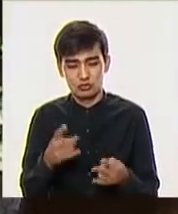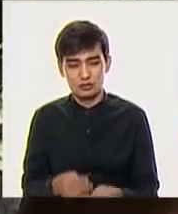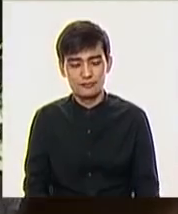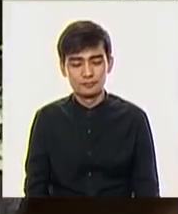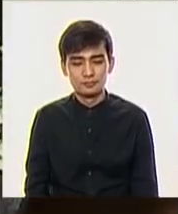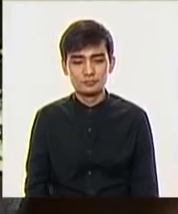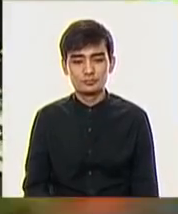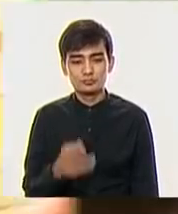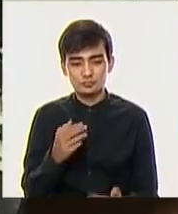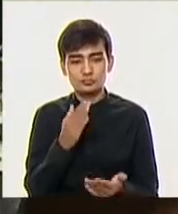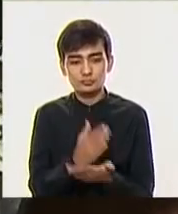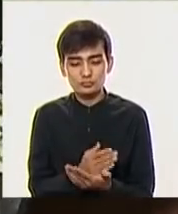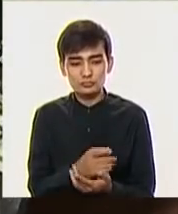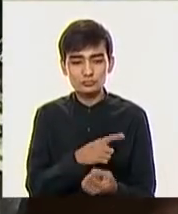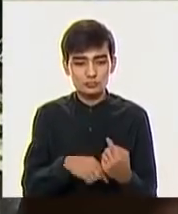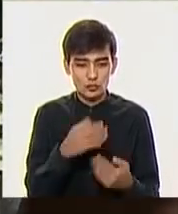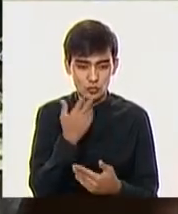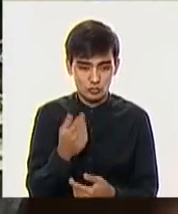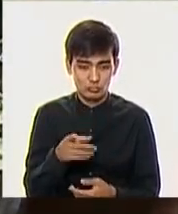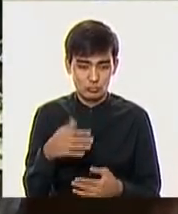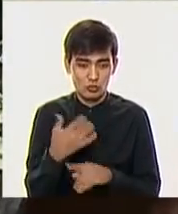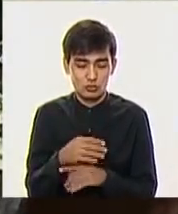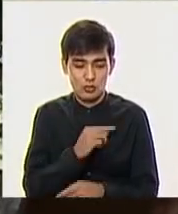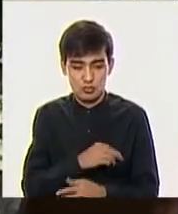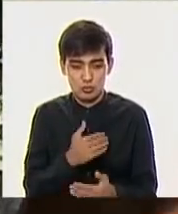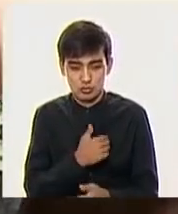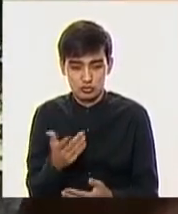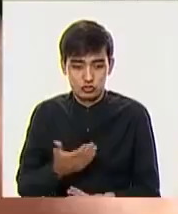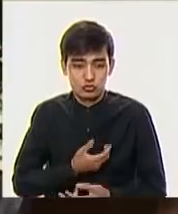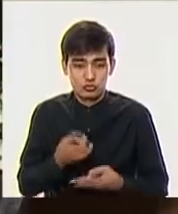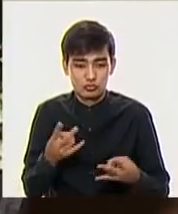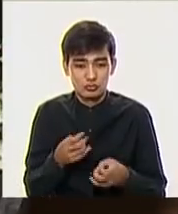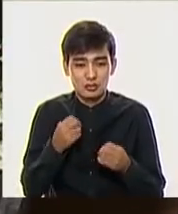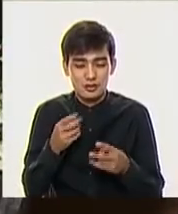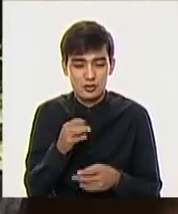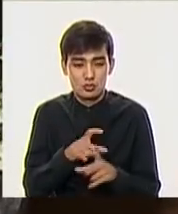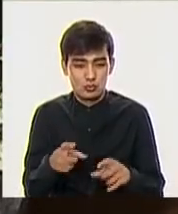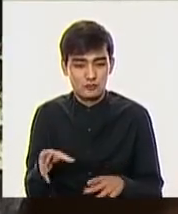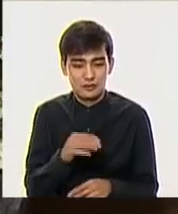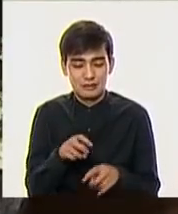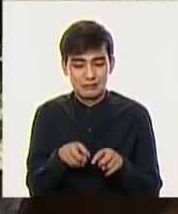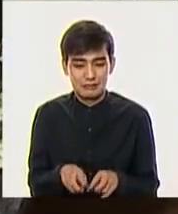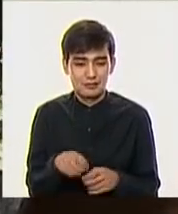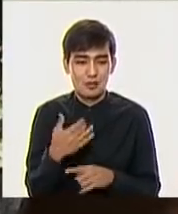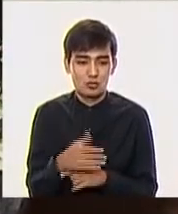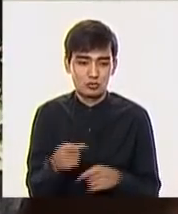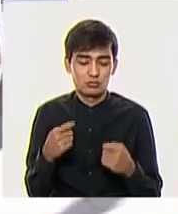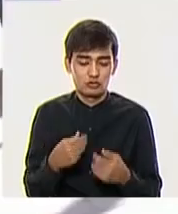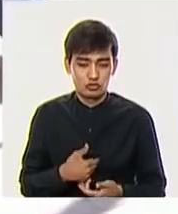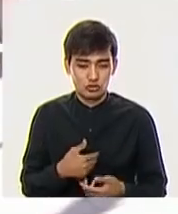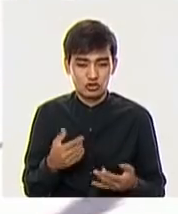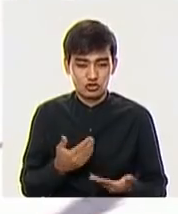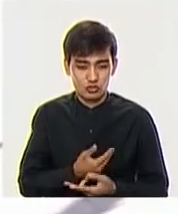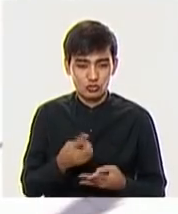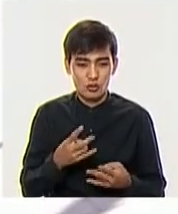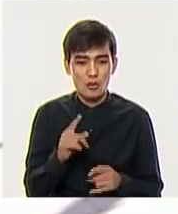такое предприятие, чтобы работать? Нет же. Поэтому они, люди, сидят. Надо же жить.